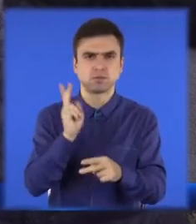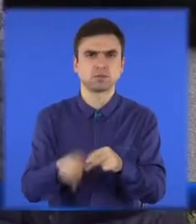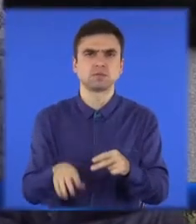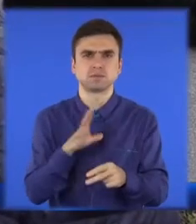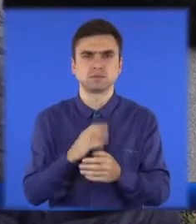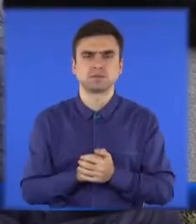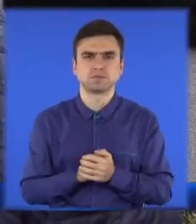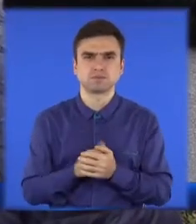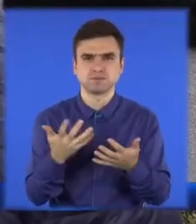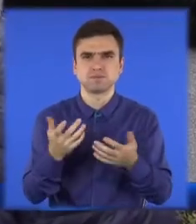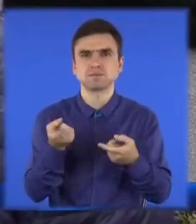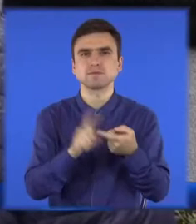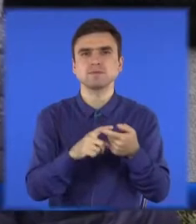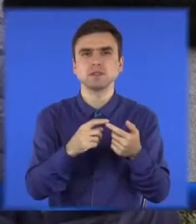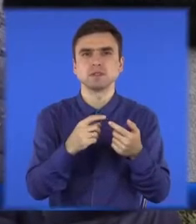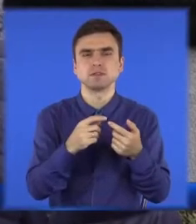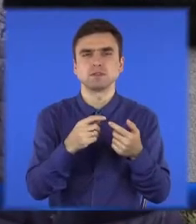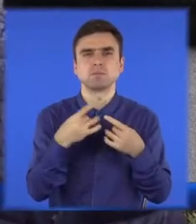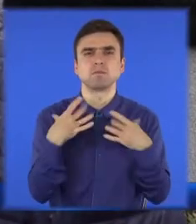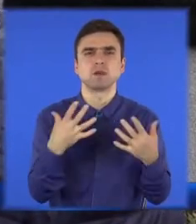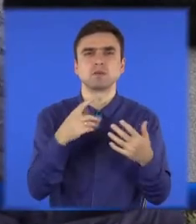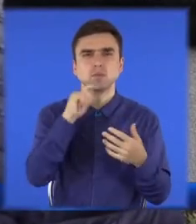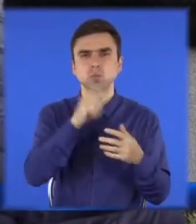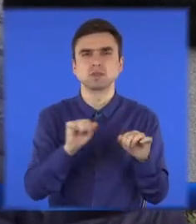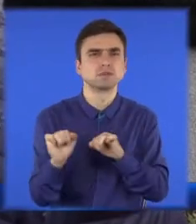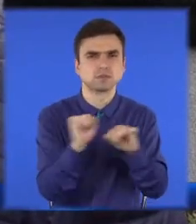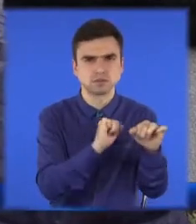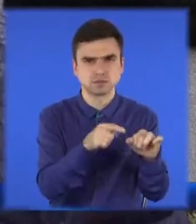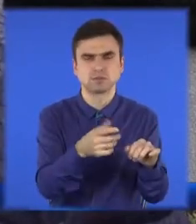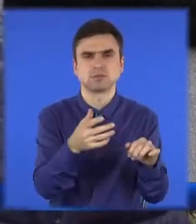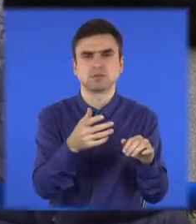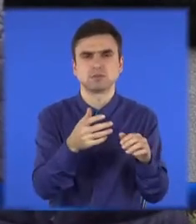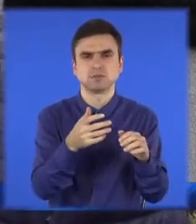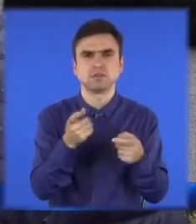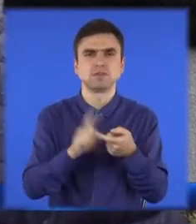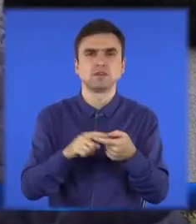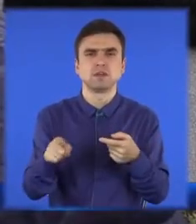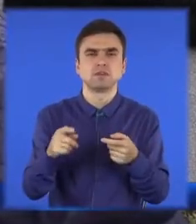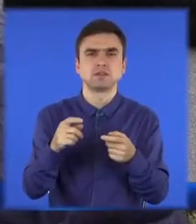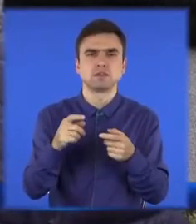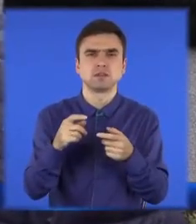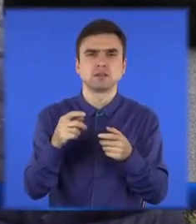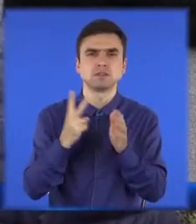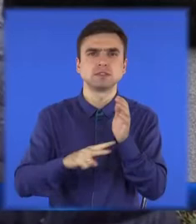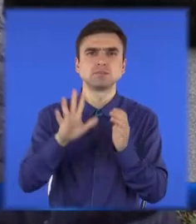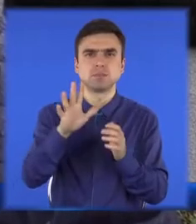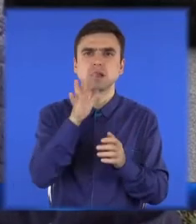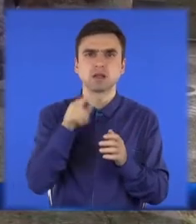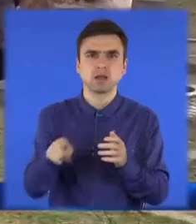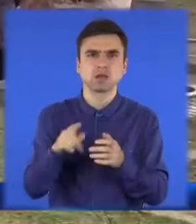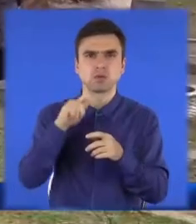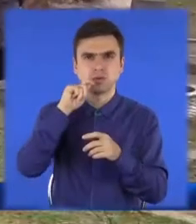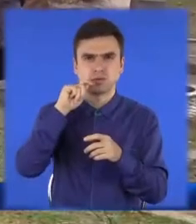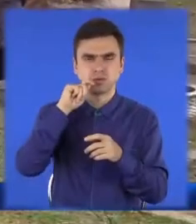Дня освобождения України, 75 лет дивізії, яка була у нас в Кривому Розі, ми відкрили цей прекрасний, я думаю,